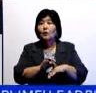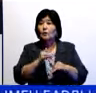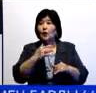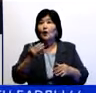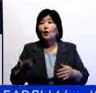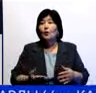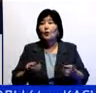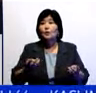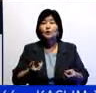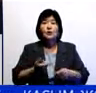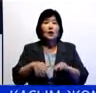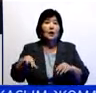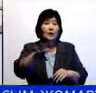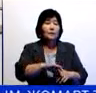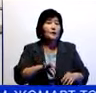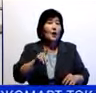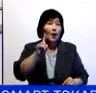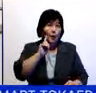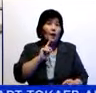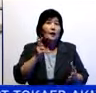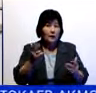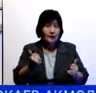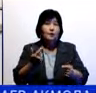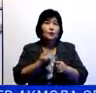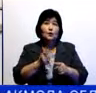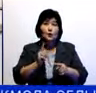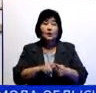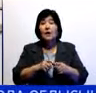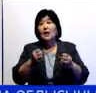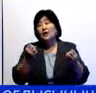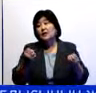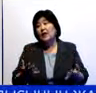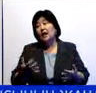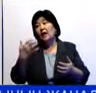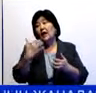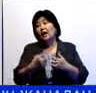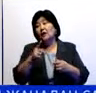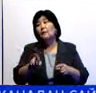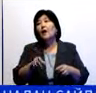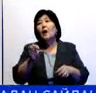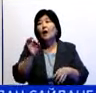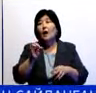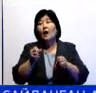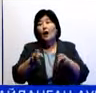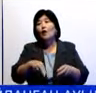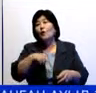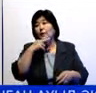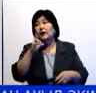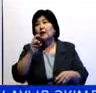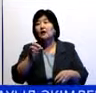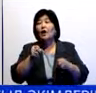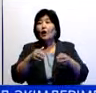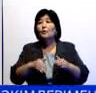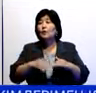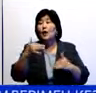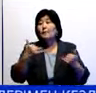Өмір сүруіне өте қолайлы біздің облысымыз. Сондықтан жай барақат қарауға болмайды, қауіп бар. Кенеден қауіп өте жоғары. Тем